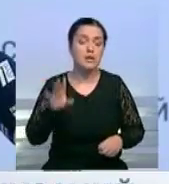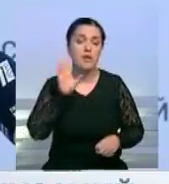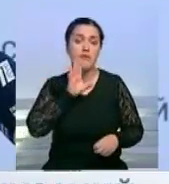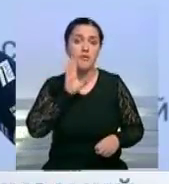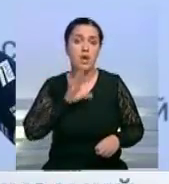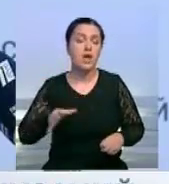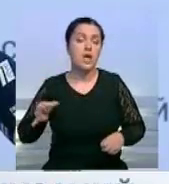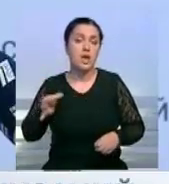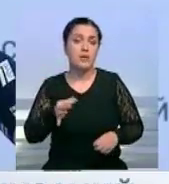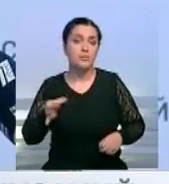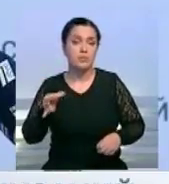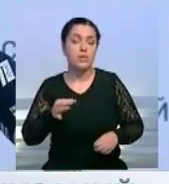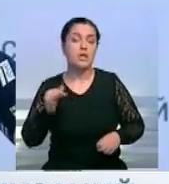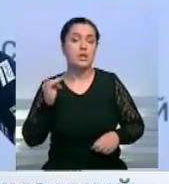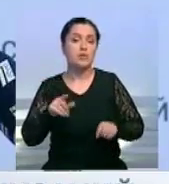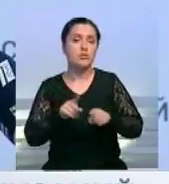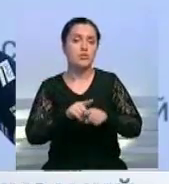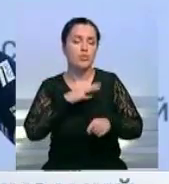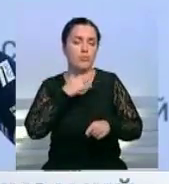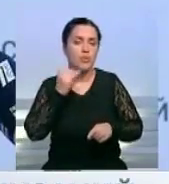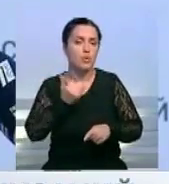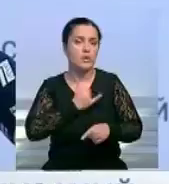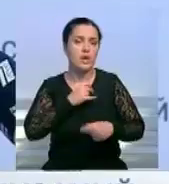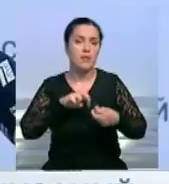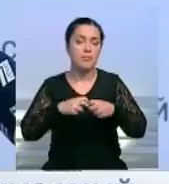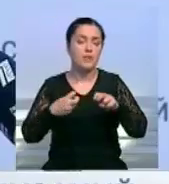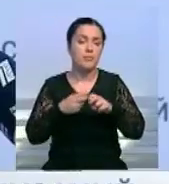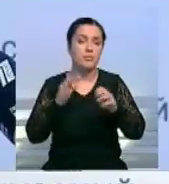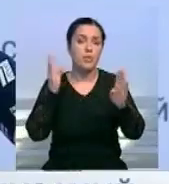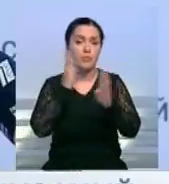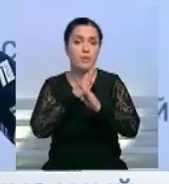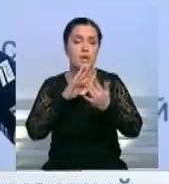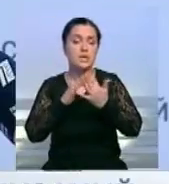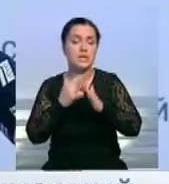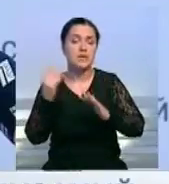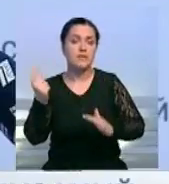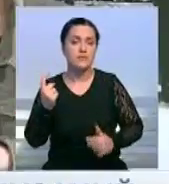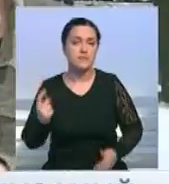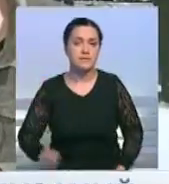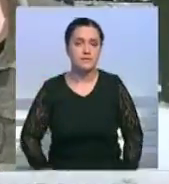которые в общем то существует в сельском хозяйстве